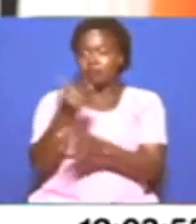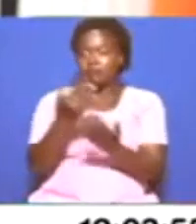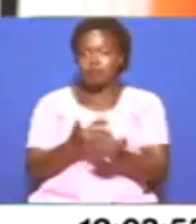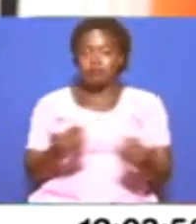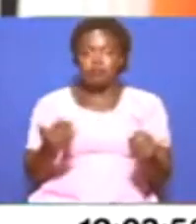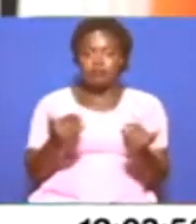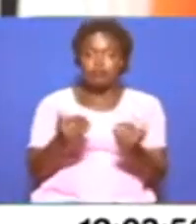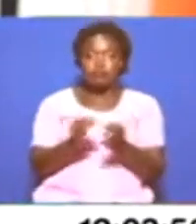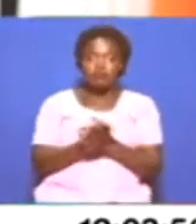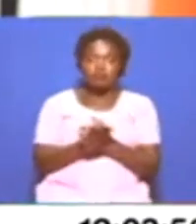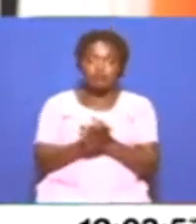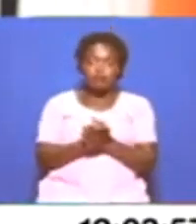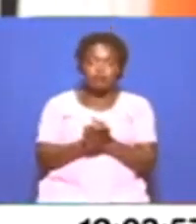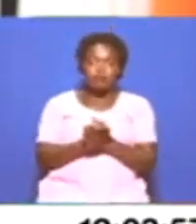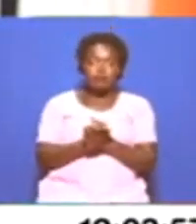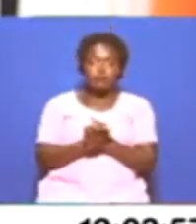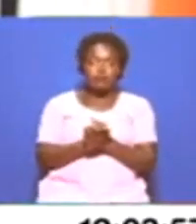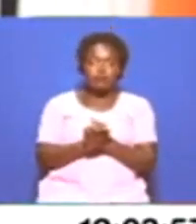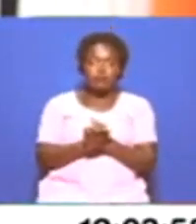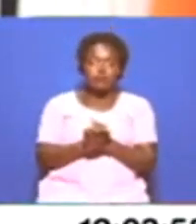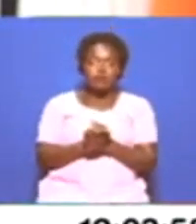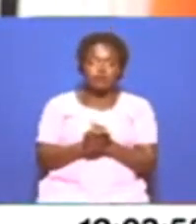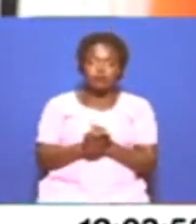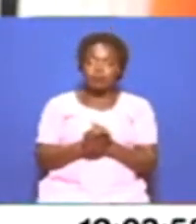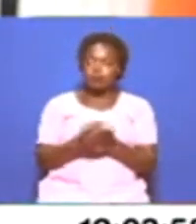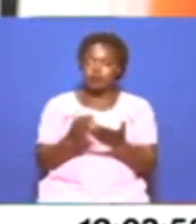saving something for them